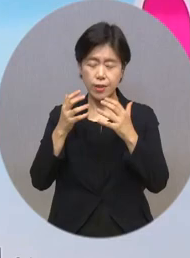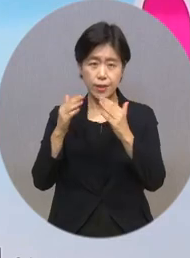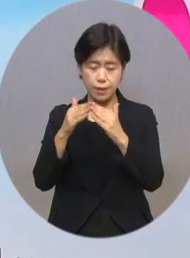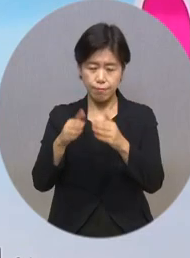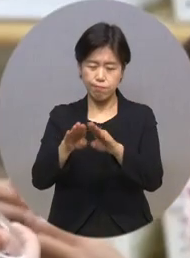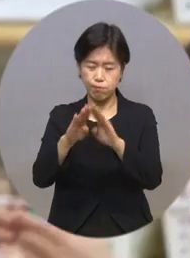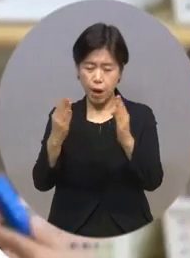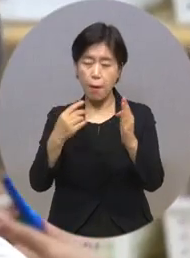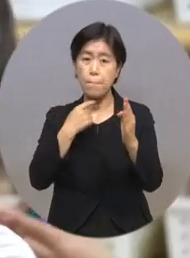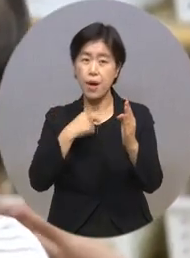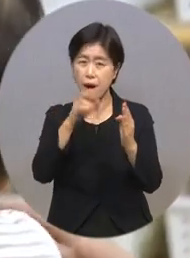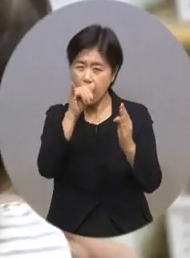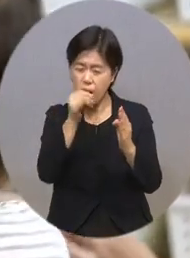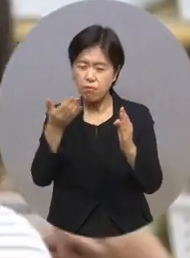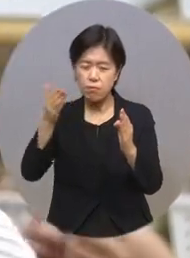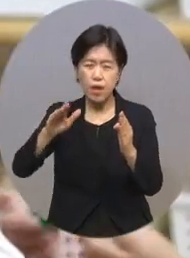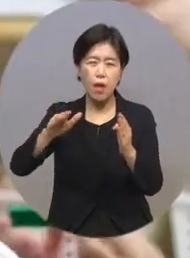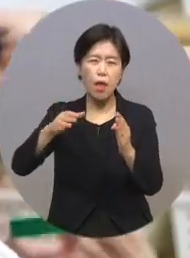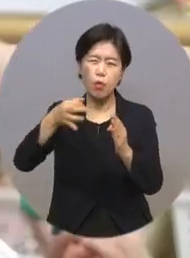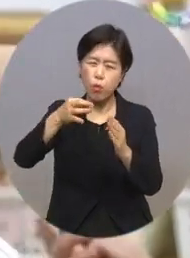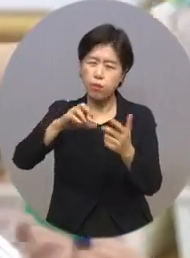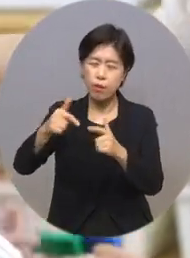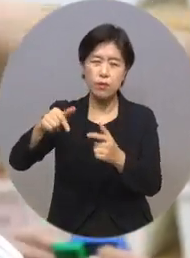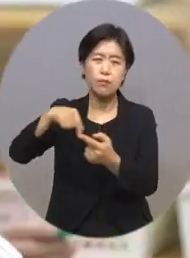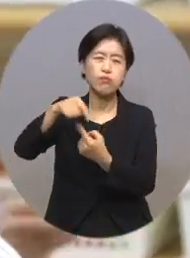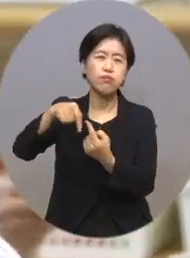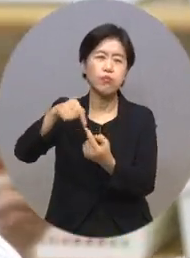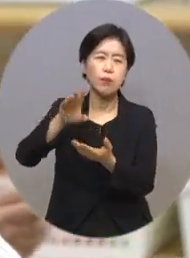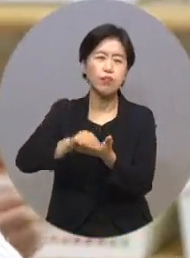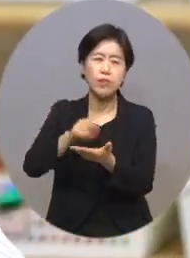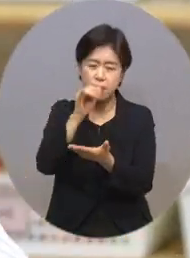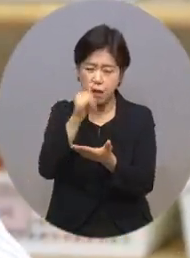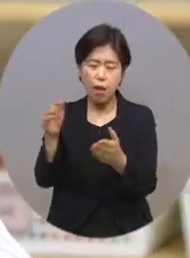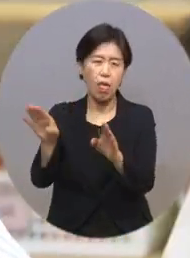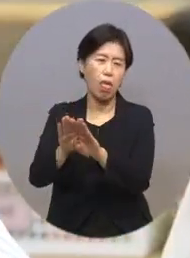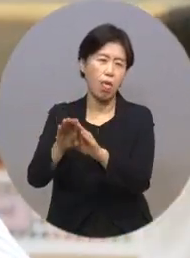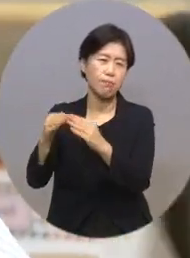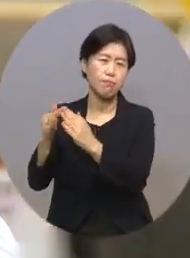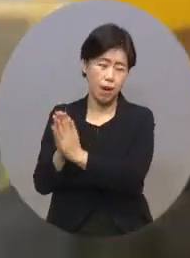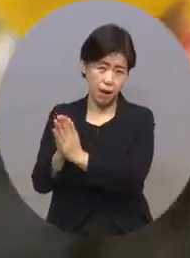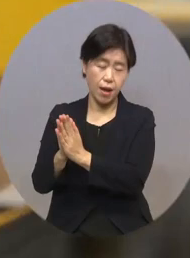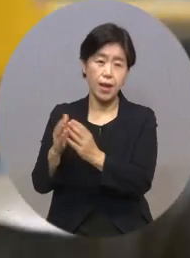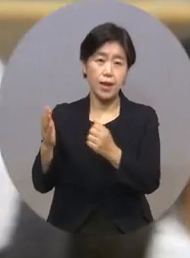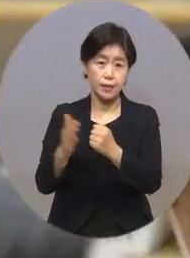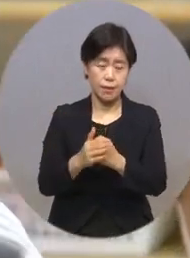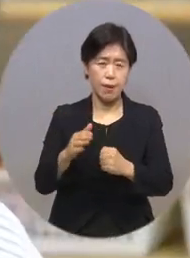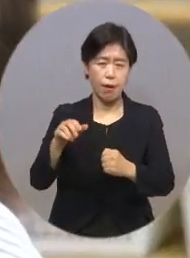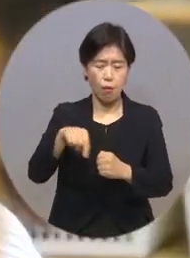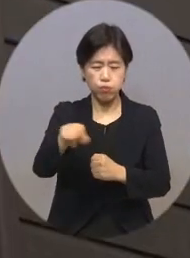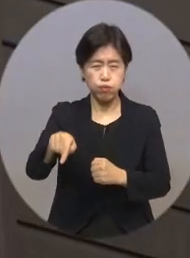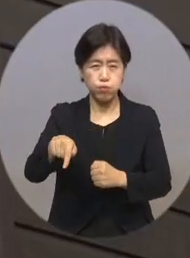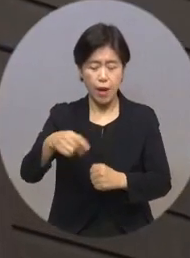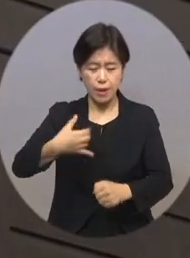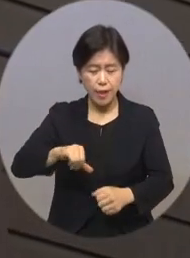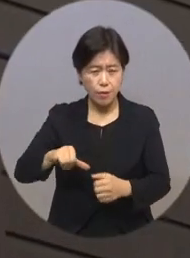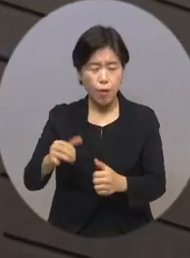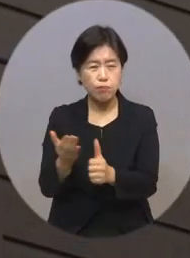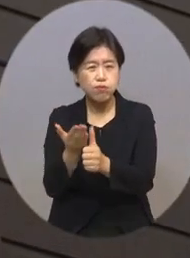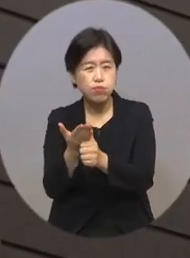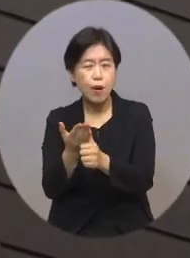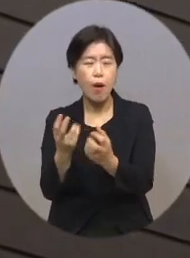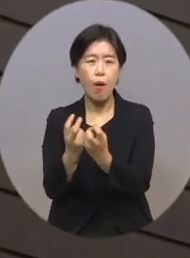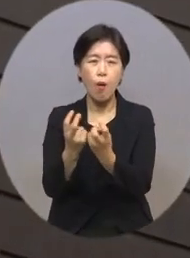운영상의 문제로 문을 닫아 어린 자녀가 있는 주변 근로자들이 보육의 어려움을 겪었습니다 이에